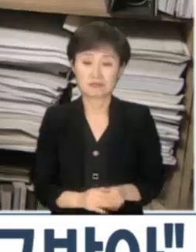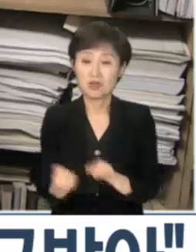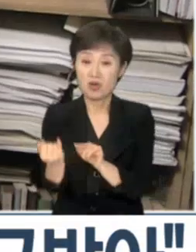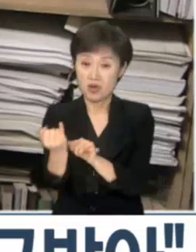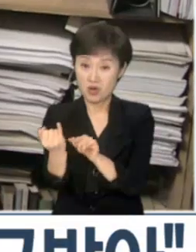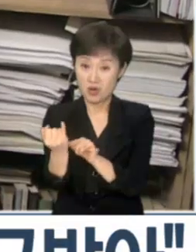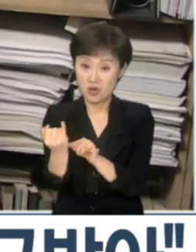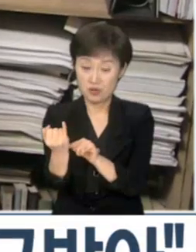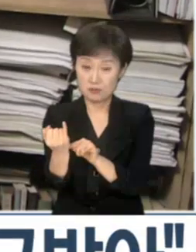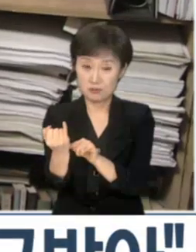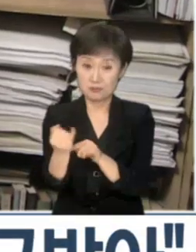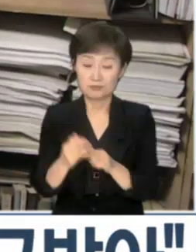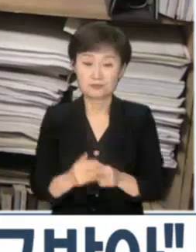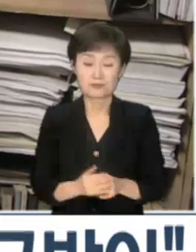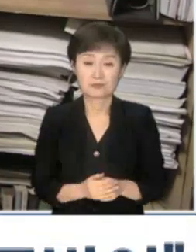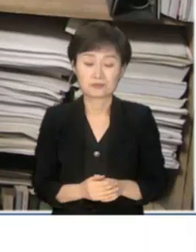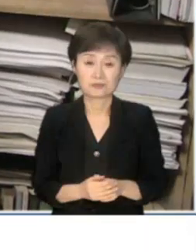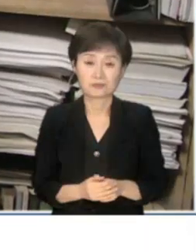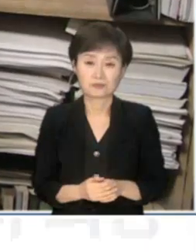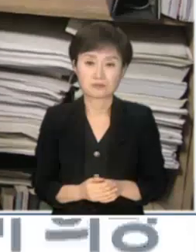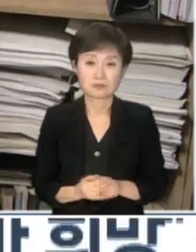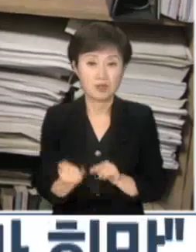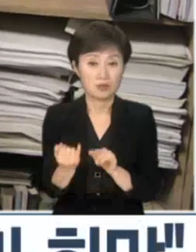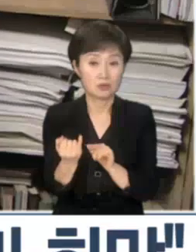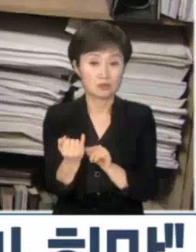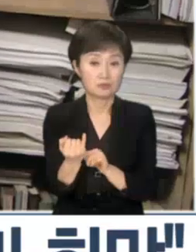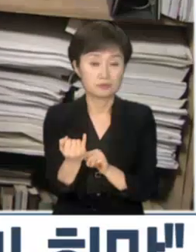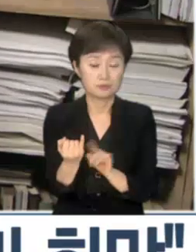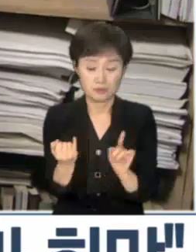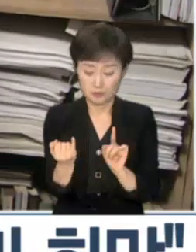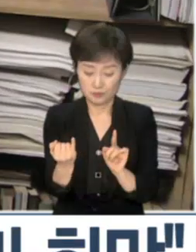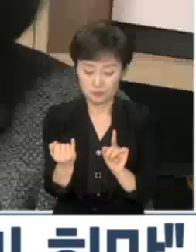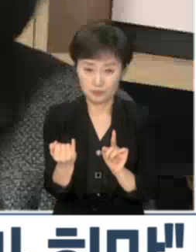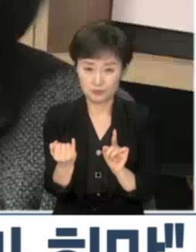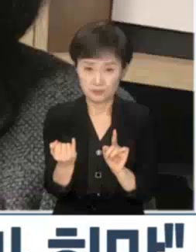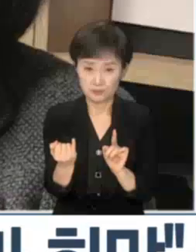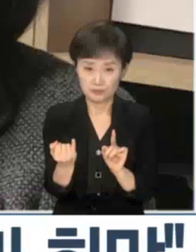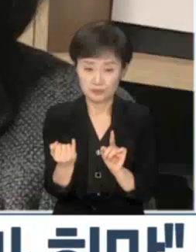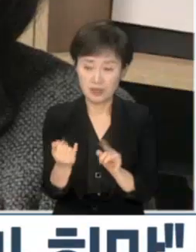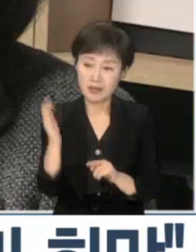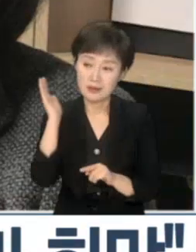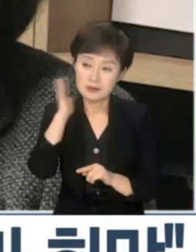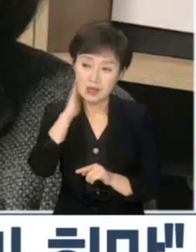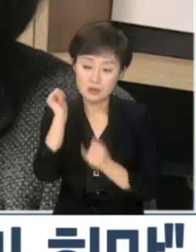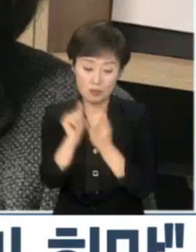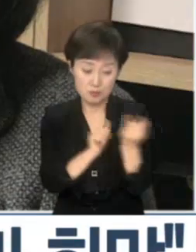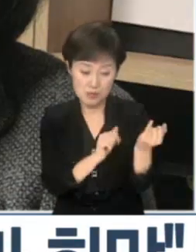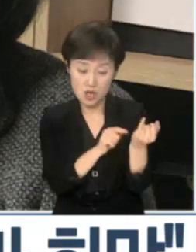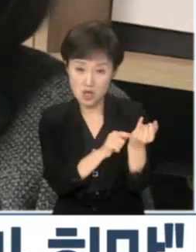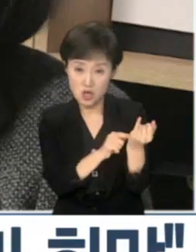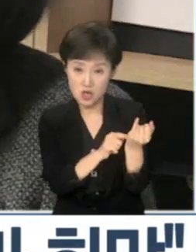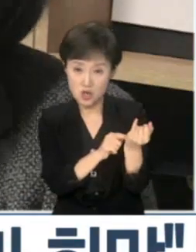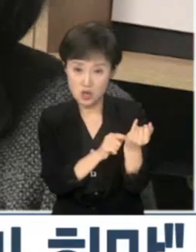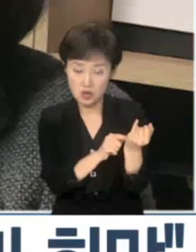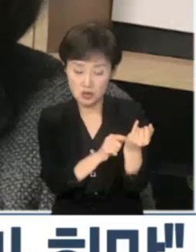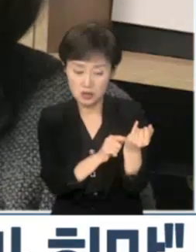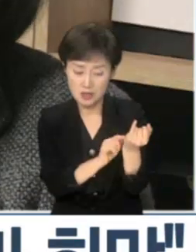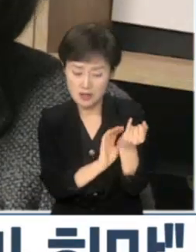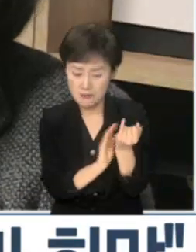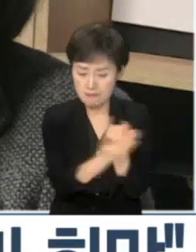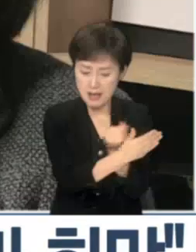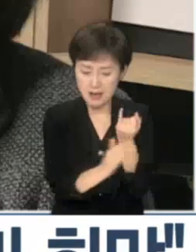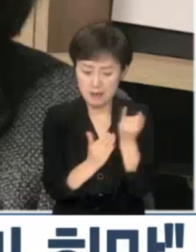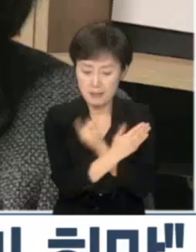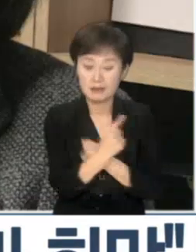이분은 기본적으로 자기가 지금 아까 말씀하신 대로 뭐 우리 김건희 여사의 뭐 호위무사를 자칭한 사람을 어떻게